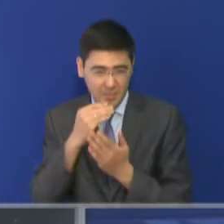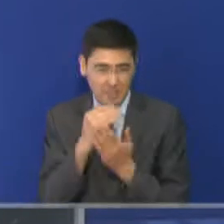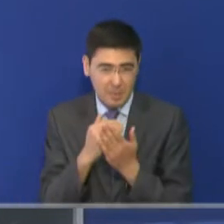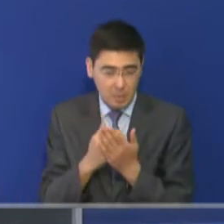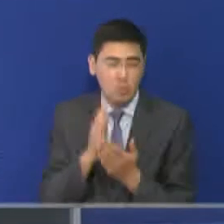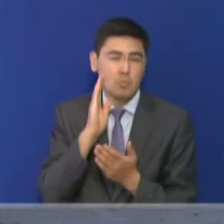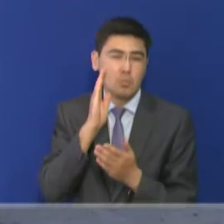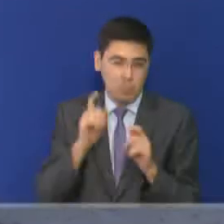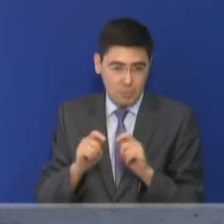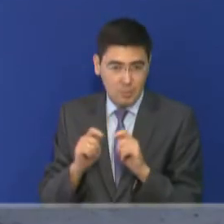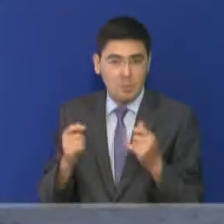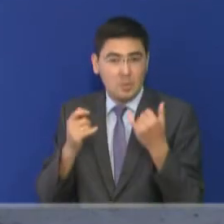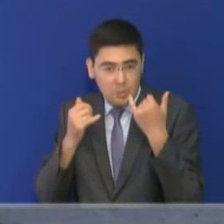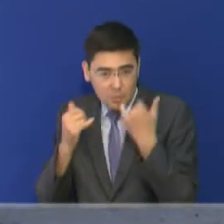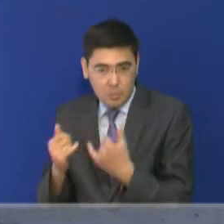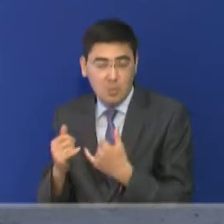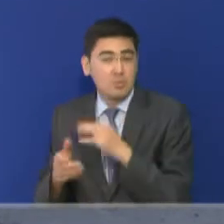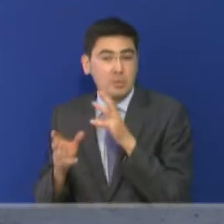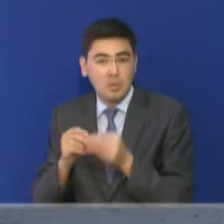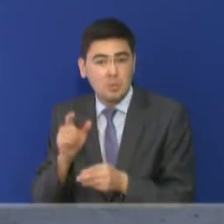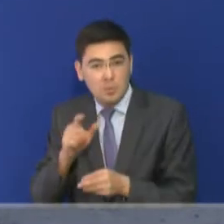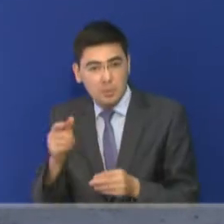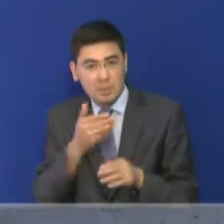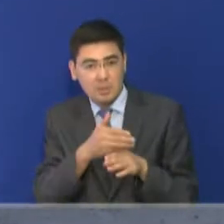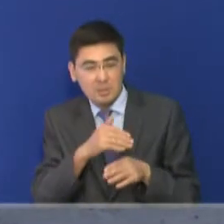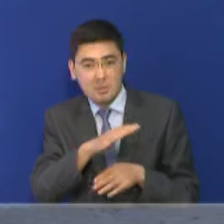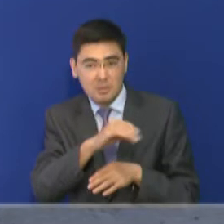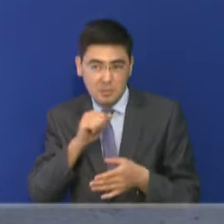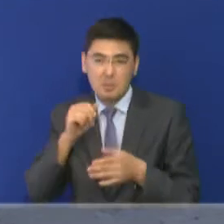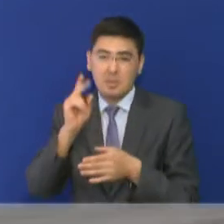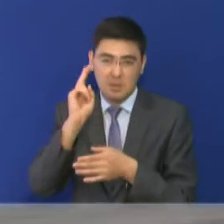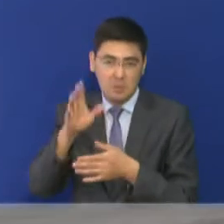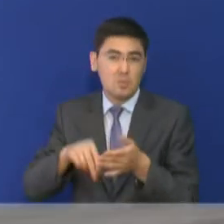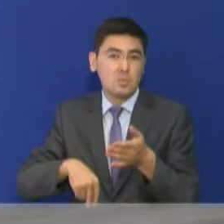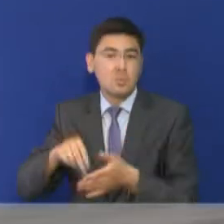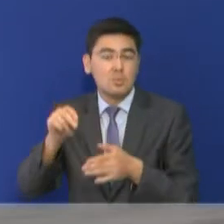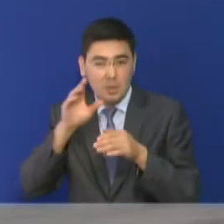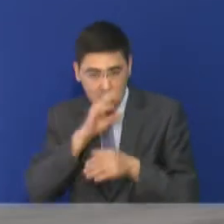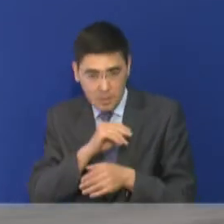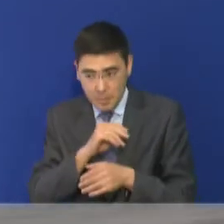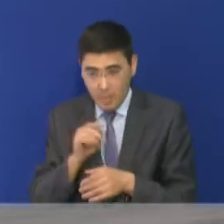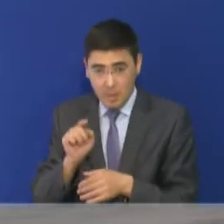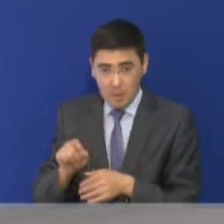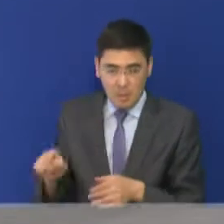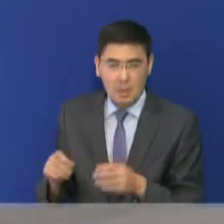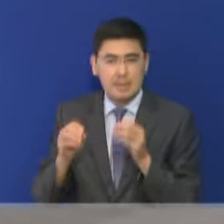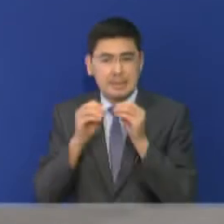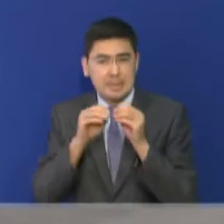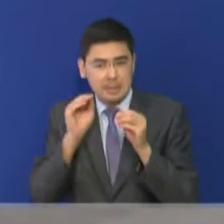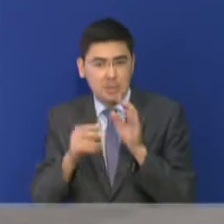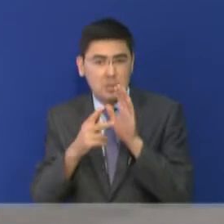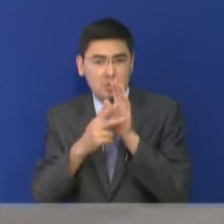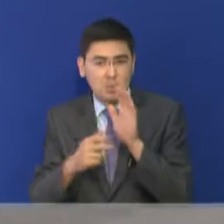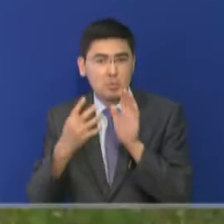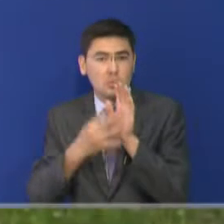Аталмыш бағдарламаға жергілікті атқарушы органдарда үй кезегінде тұрған барлық азаматтар қатысады. Бүгінде олардың саны